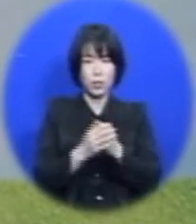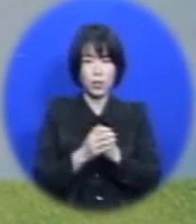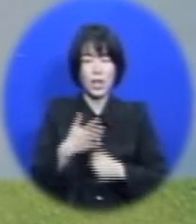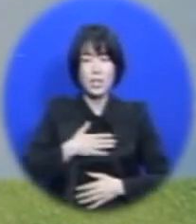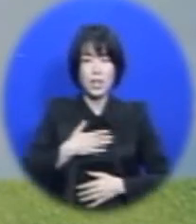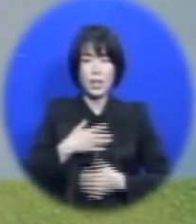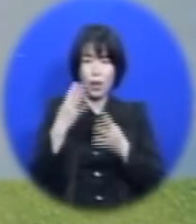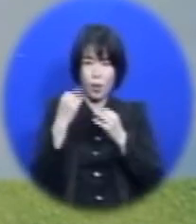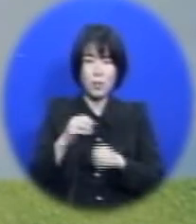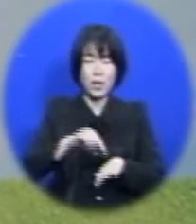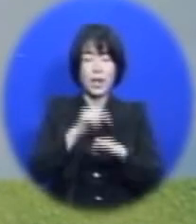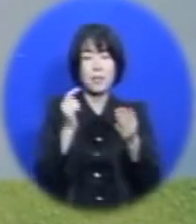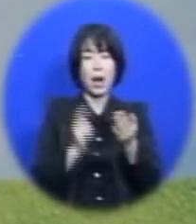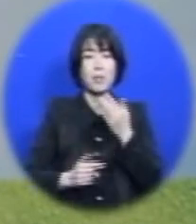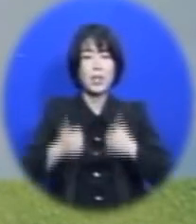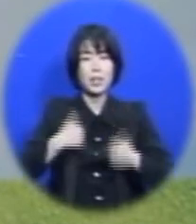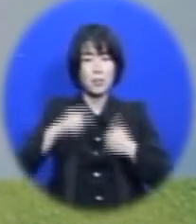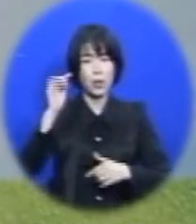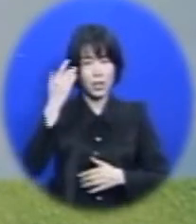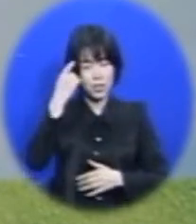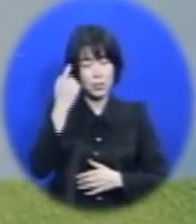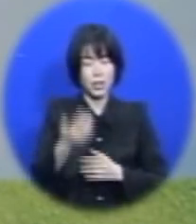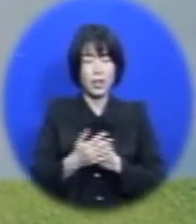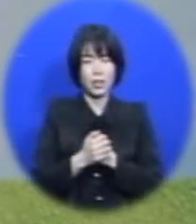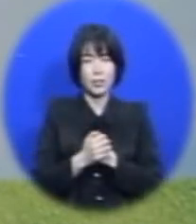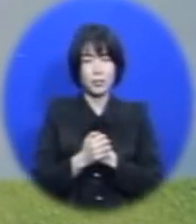얼마나 마음이 기뻤겠습니까?